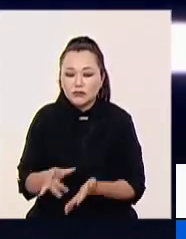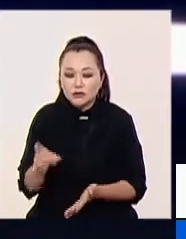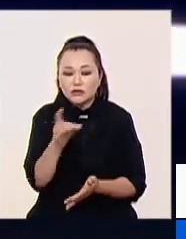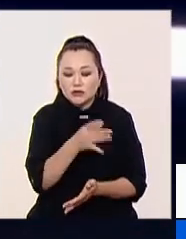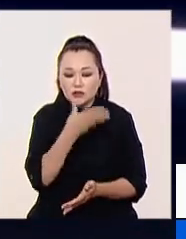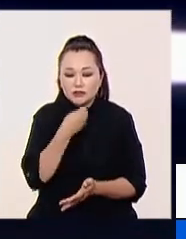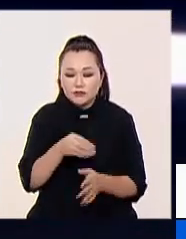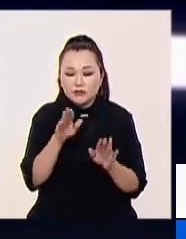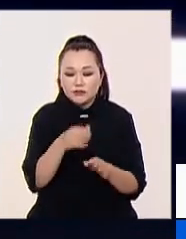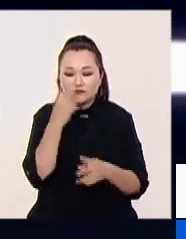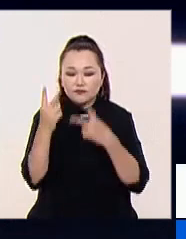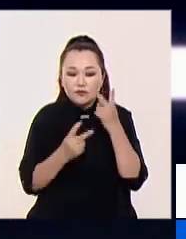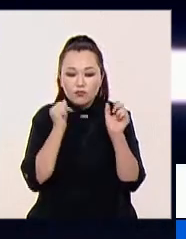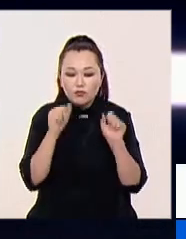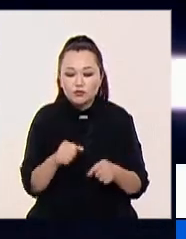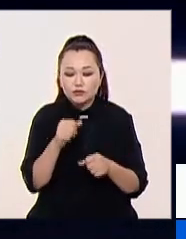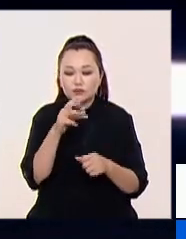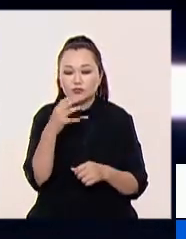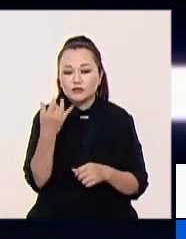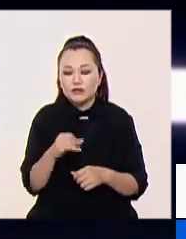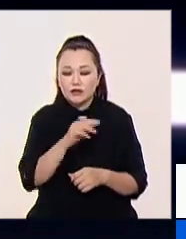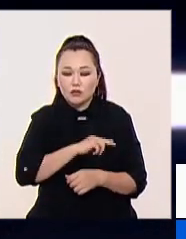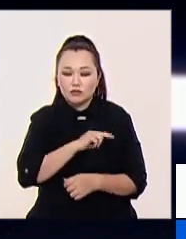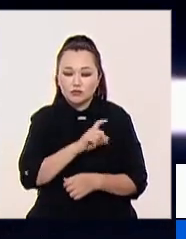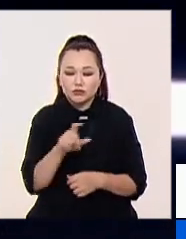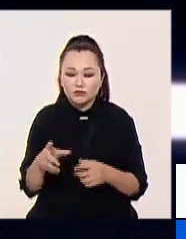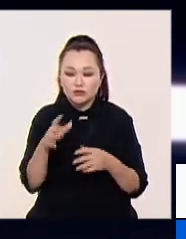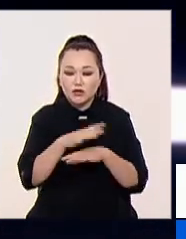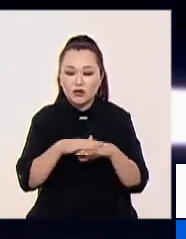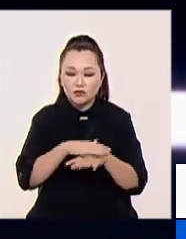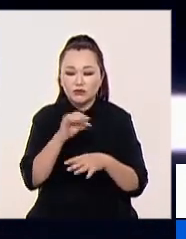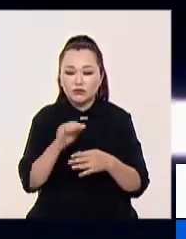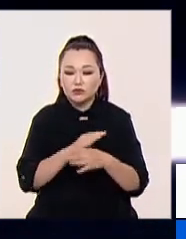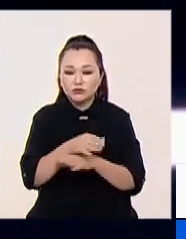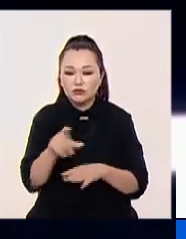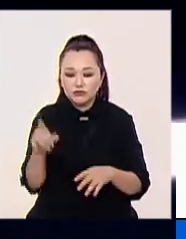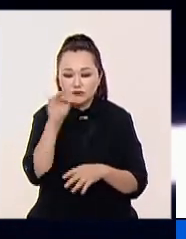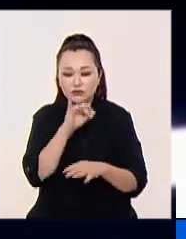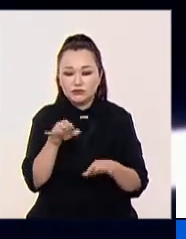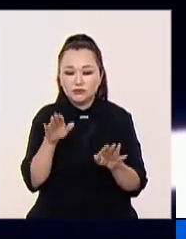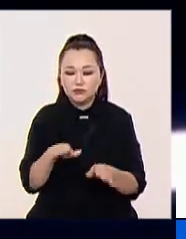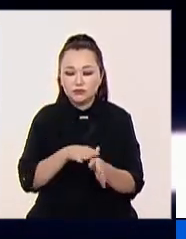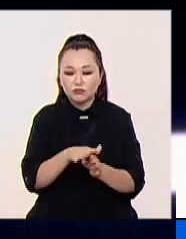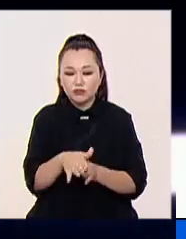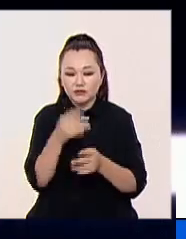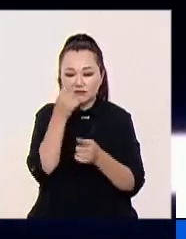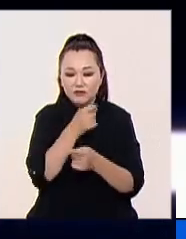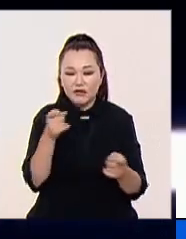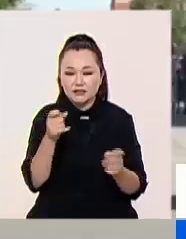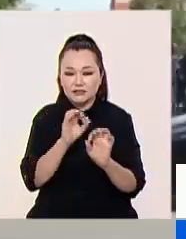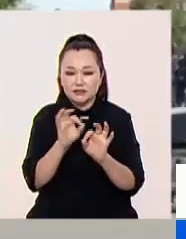жерлерді көре алады. Сондай-ақ мұражай қызметкерлері тұрғындар мен қала қонақтарына тарихи орындар туралы толық мағлұмат береді.